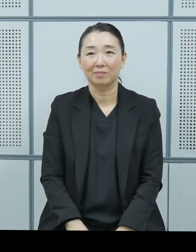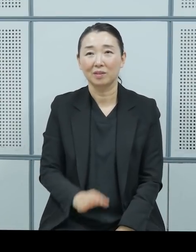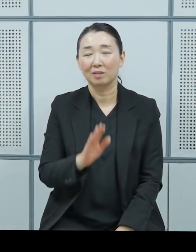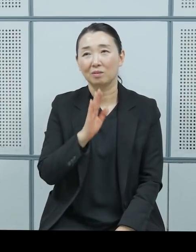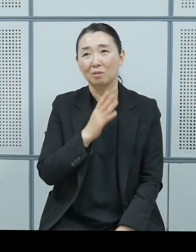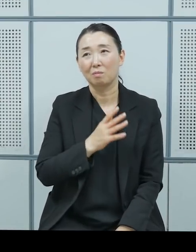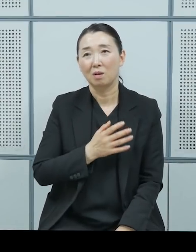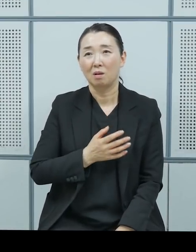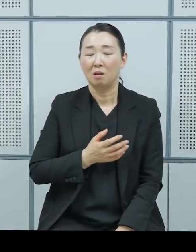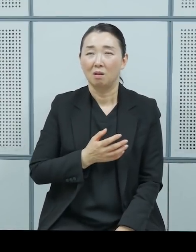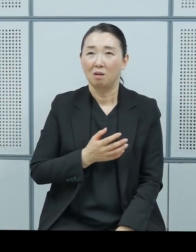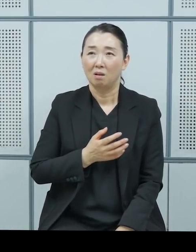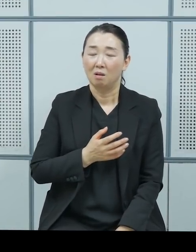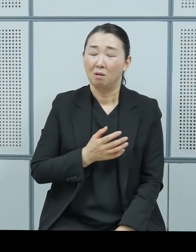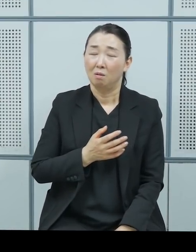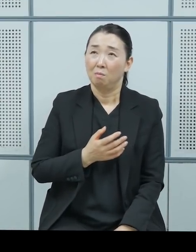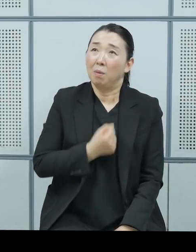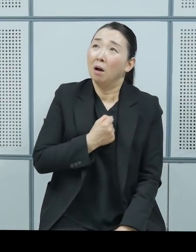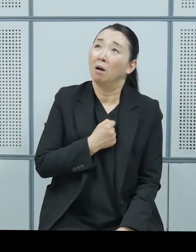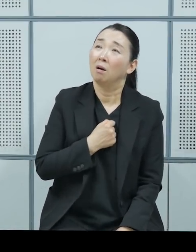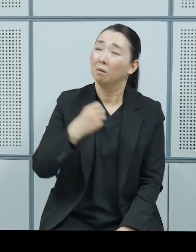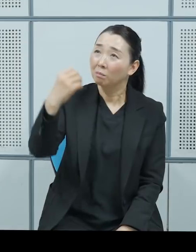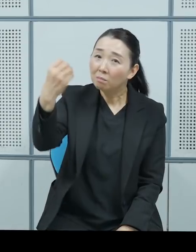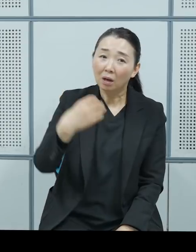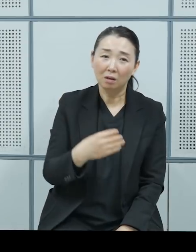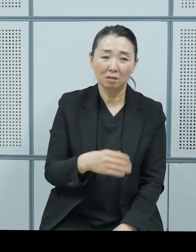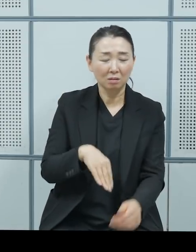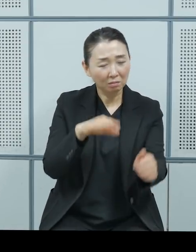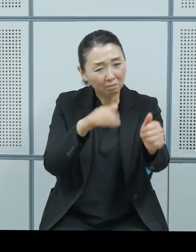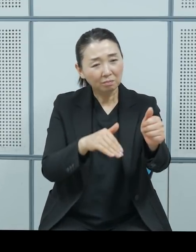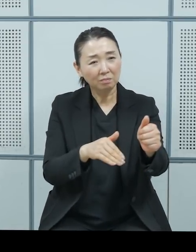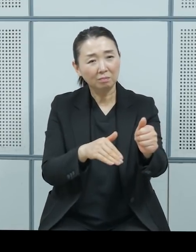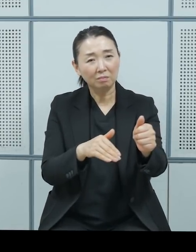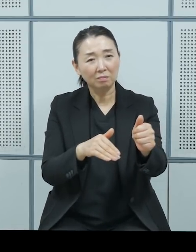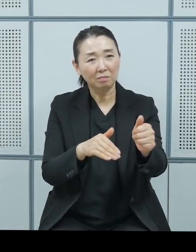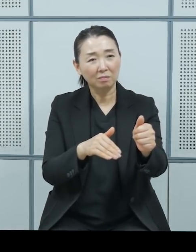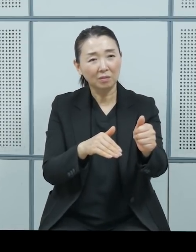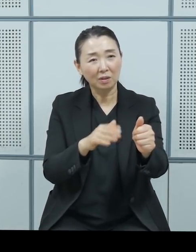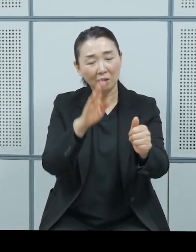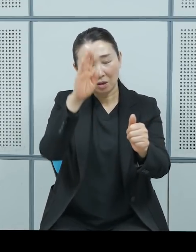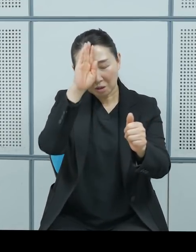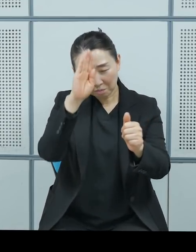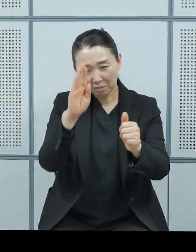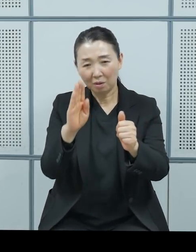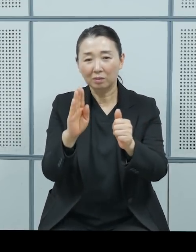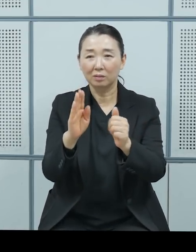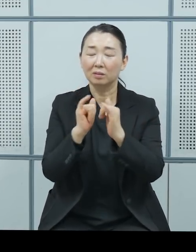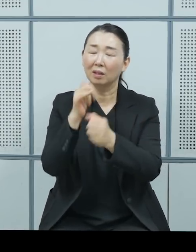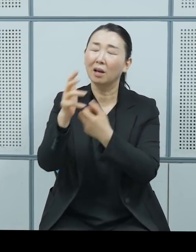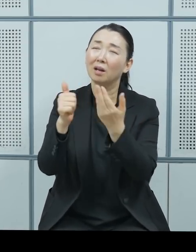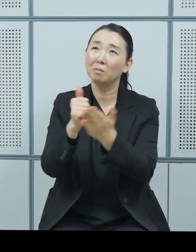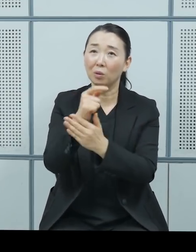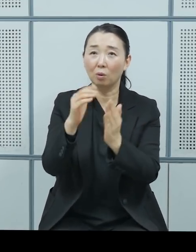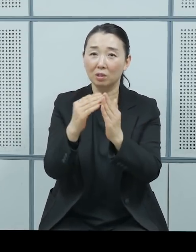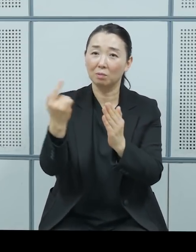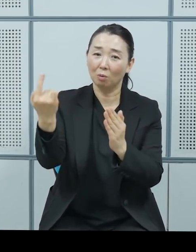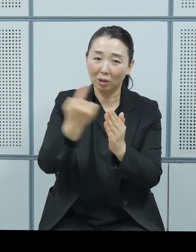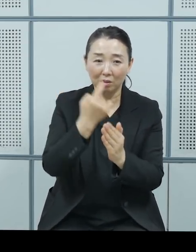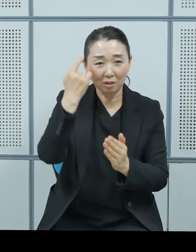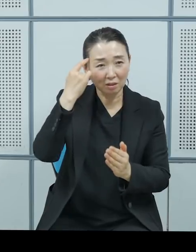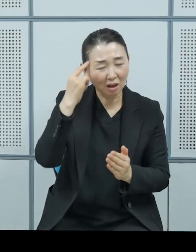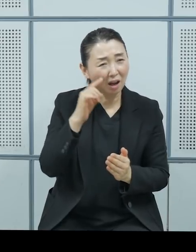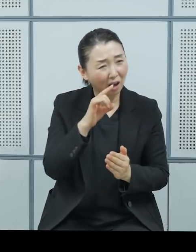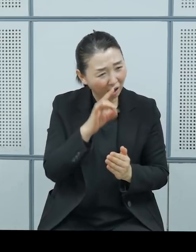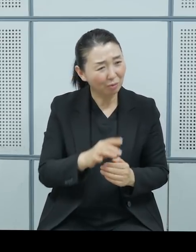정말 너무 충격적인 말씀을 하시더라고요. 병연아, 병든 하나님이 너희 집에 와 있다고 생각하면 안 되냐